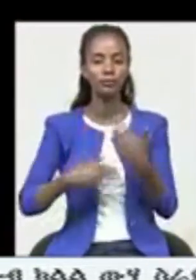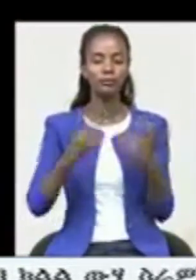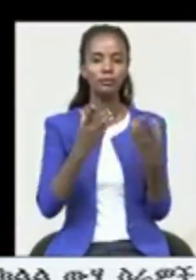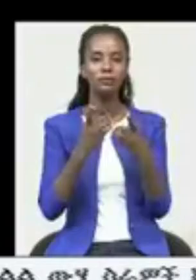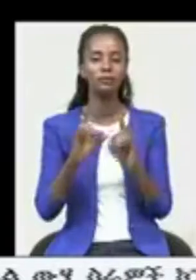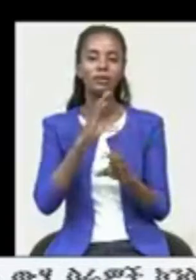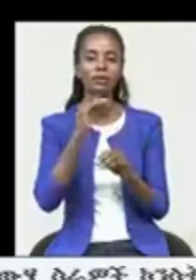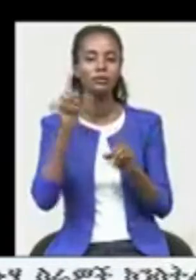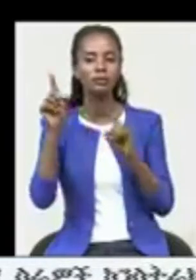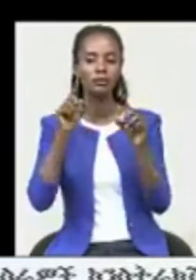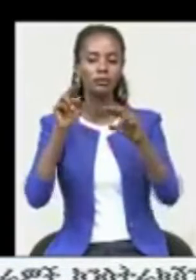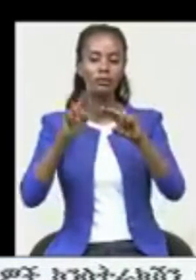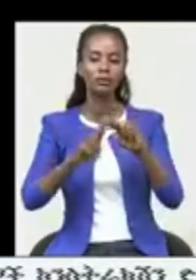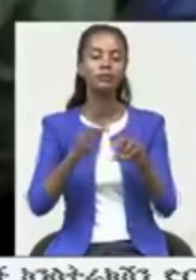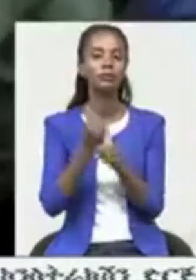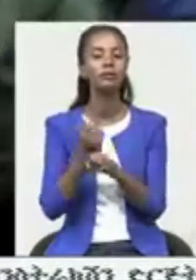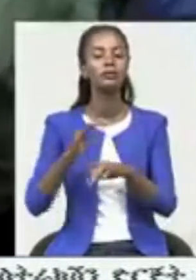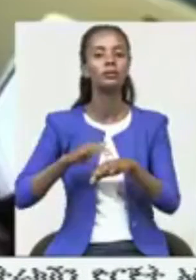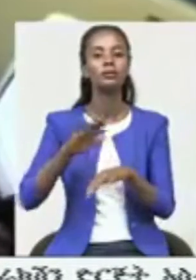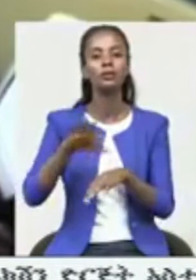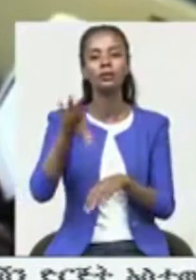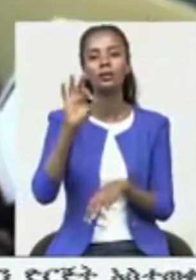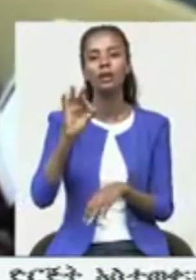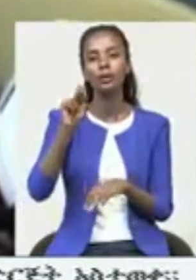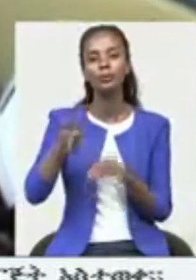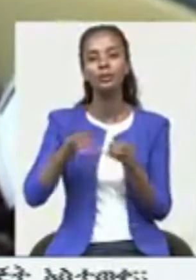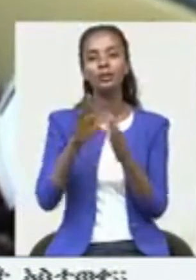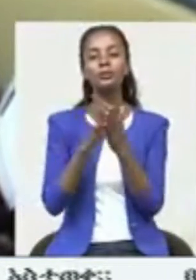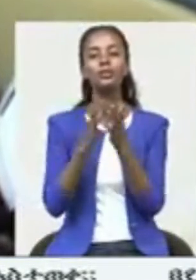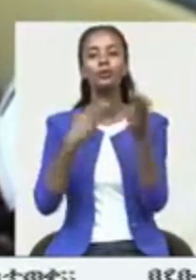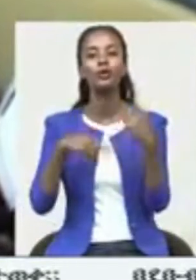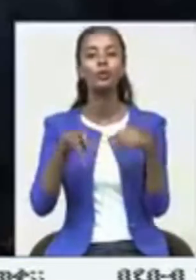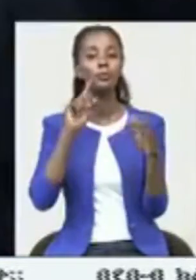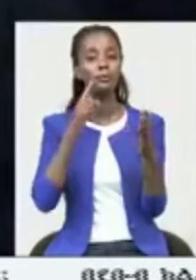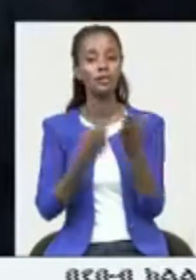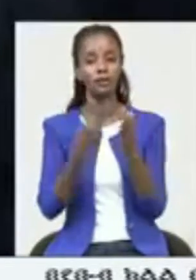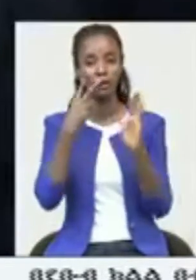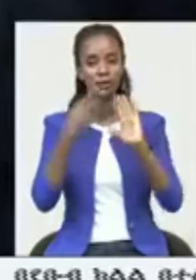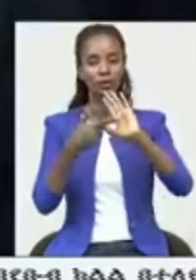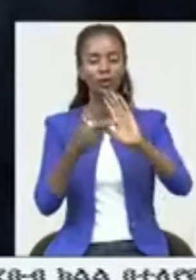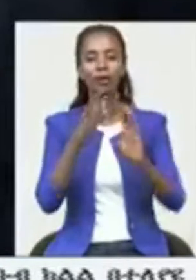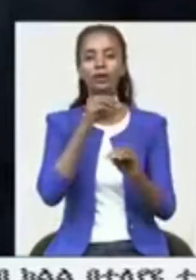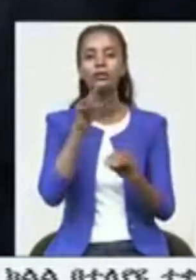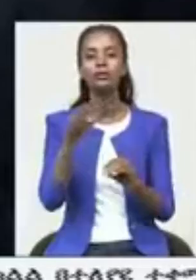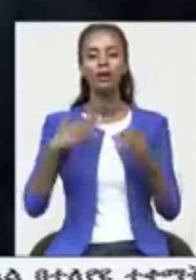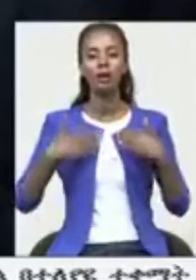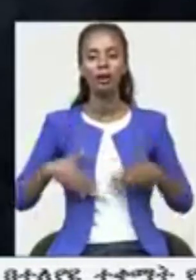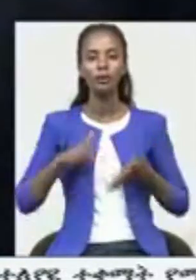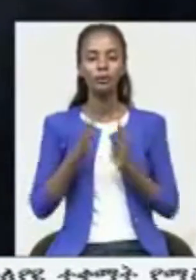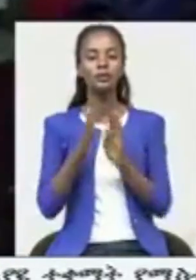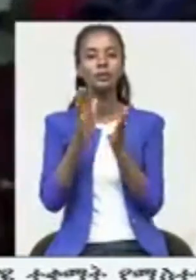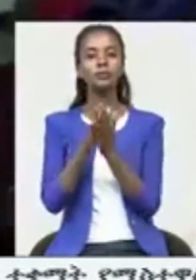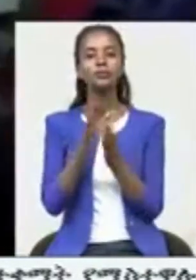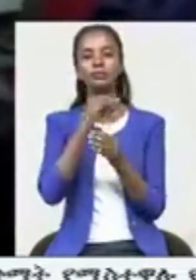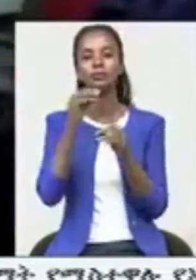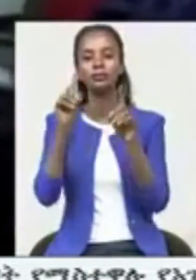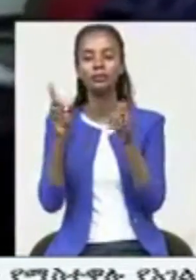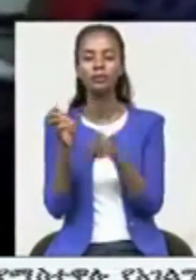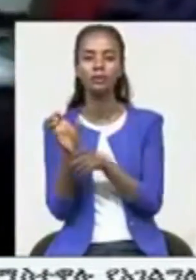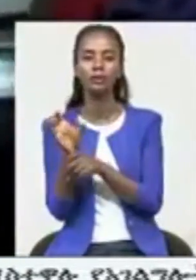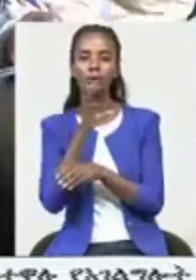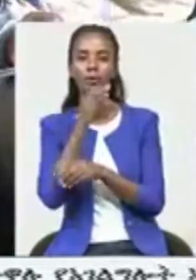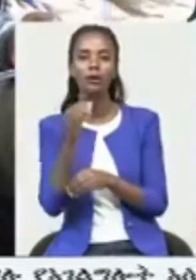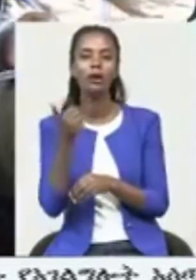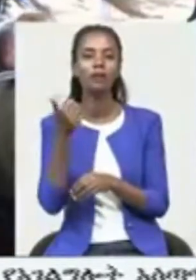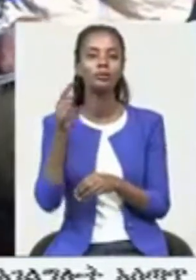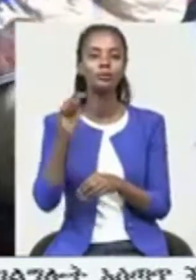አቅጣጫ ነድፎ በመስራት ላይ እንደሚገኝ የደቡብ ክልል ትምህርት ቢሮ የተገኘው መረጃ ያመለክታል። ቢሮው የዚህ አካል የሆነውን የትምህርት በሬዲዮ ስክሪፕት ዝግጅትና አርትዖት